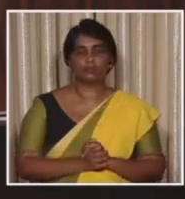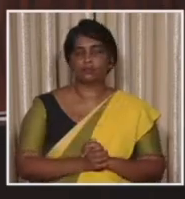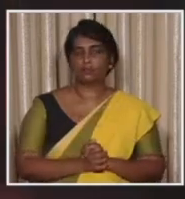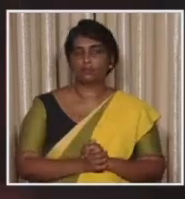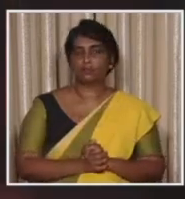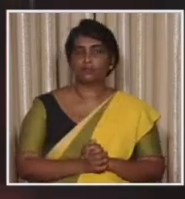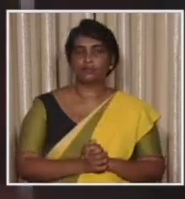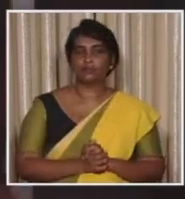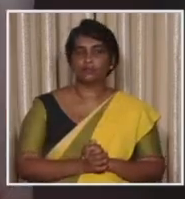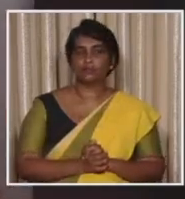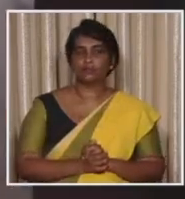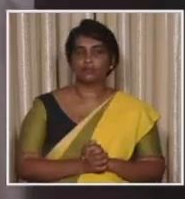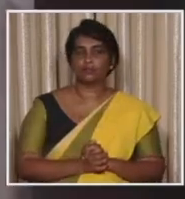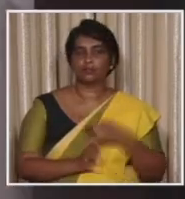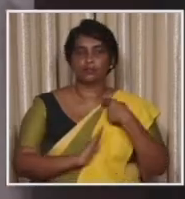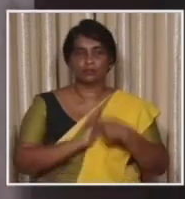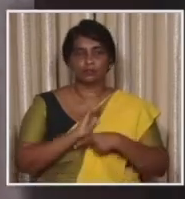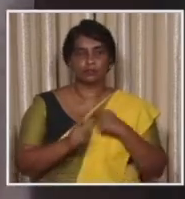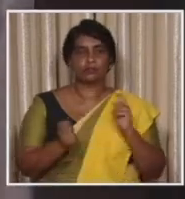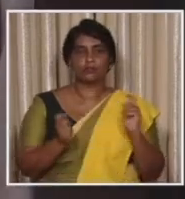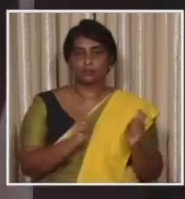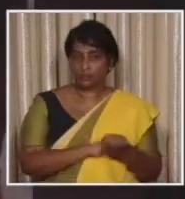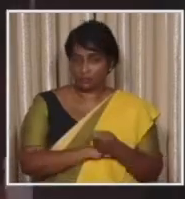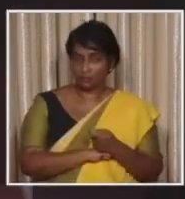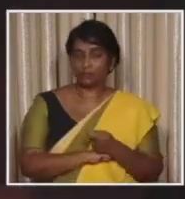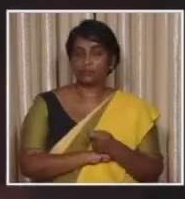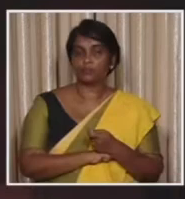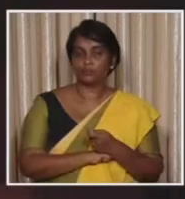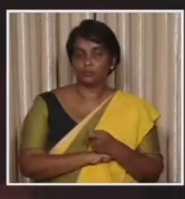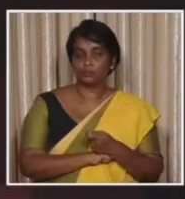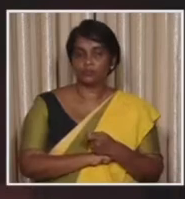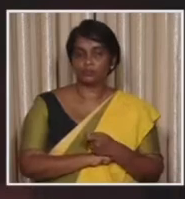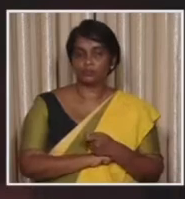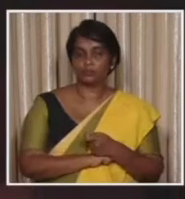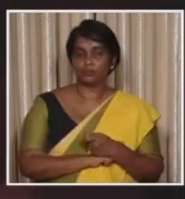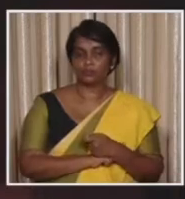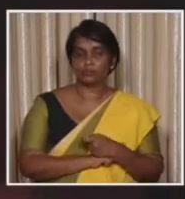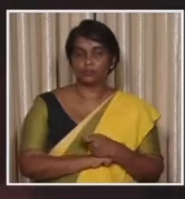විශේෂයෙන්ම අපේ රටේ ක්‍රිකට් ක්‍රීඩාව